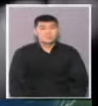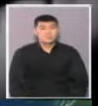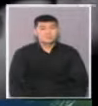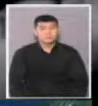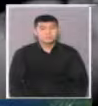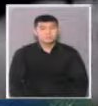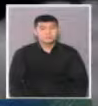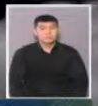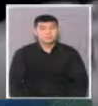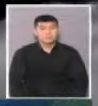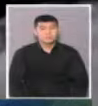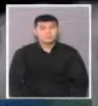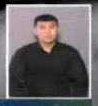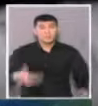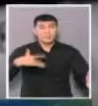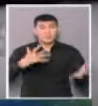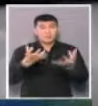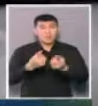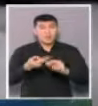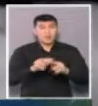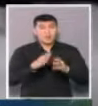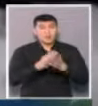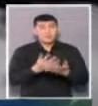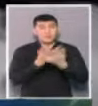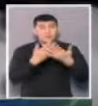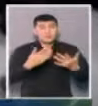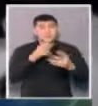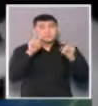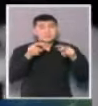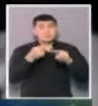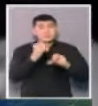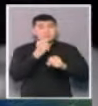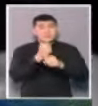шертіп қарап едім. Домбыраның бір ауыз тұрмаған сықылды болды маған.